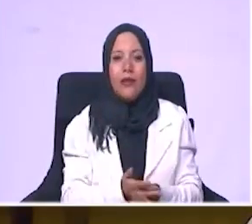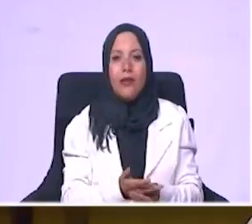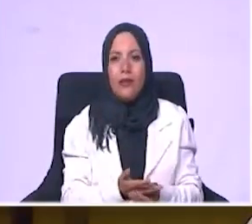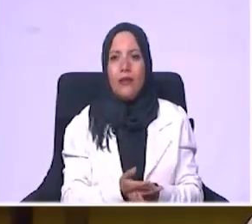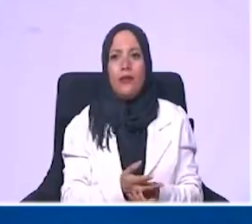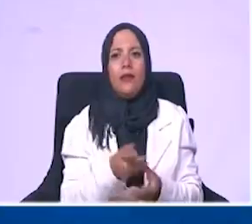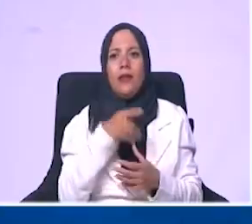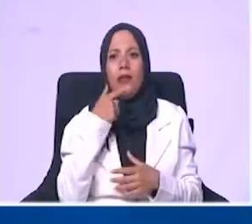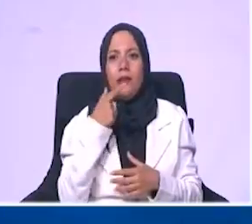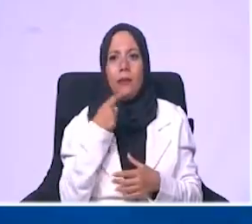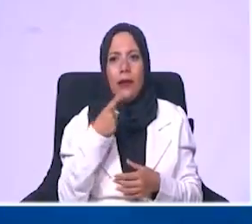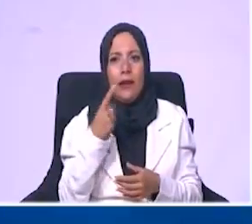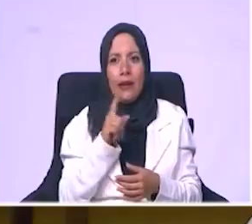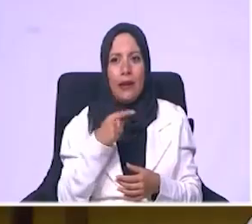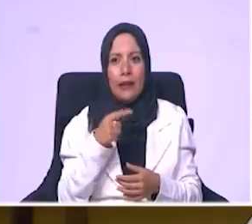ماذونه تكتب